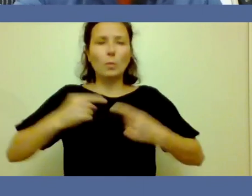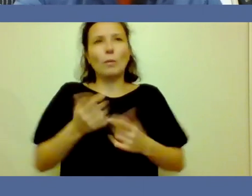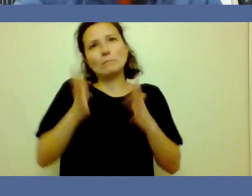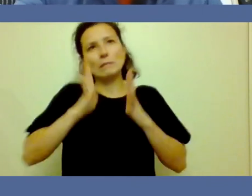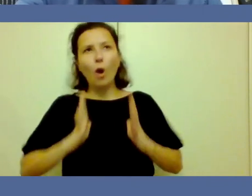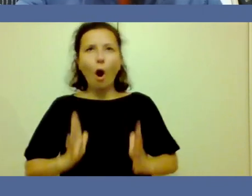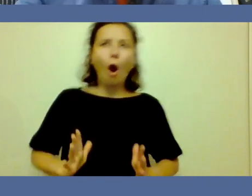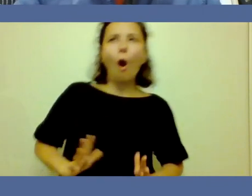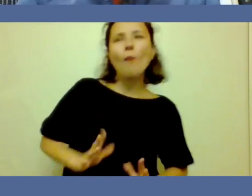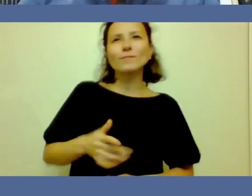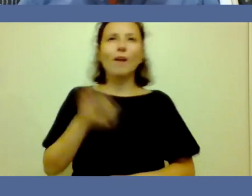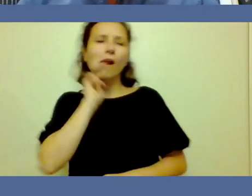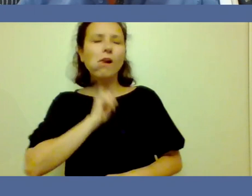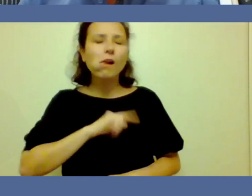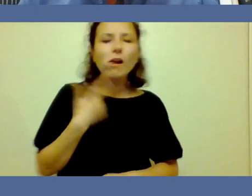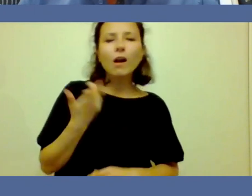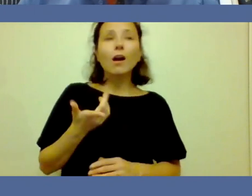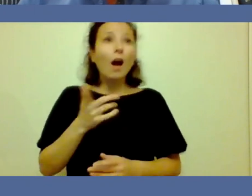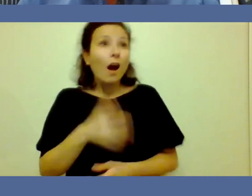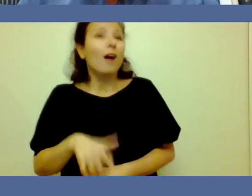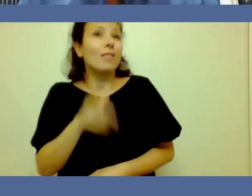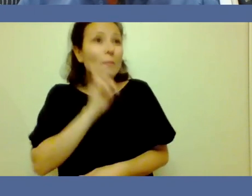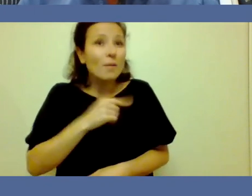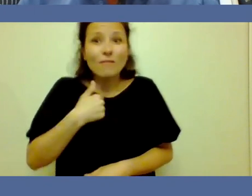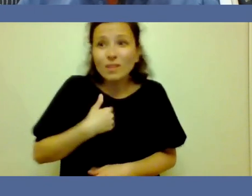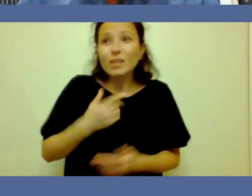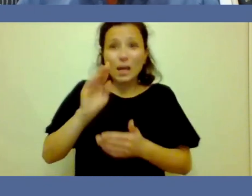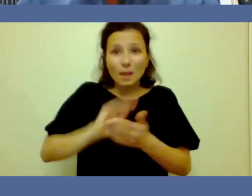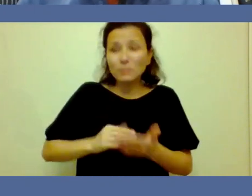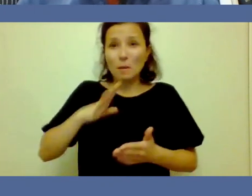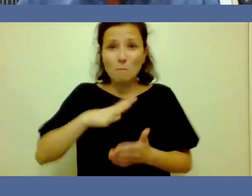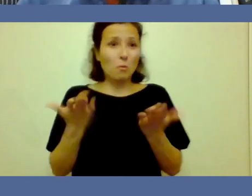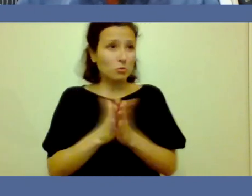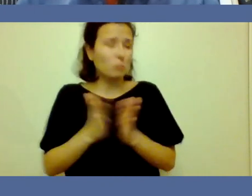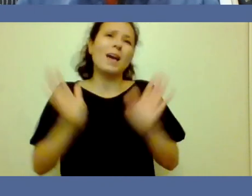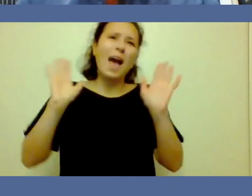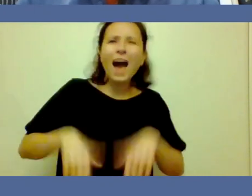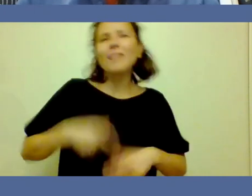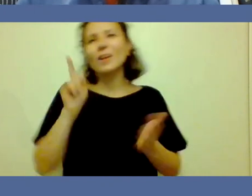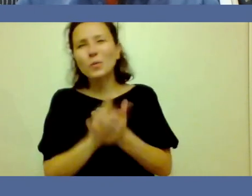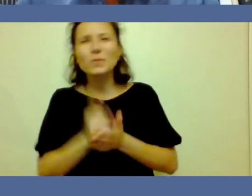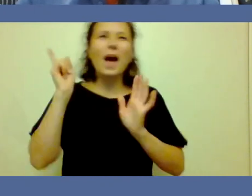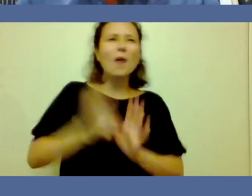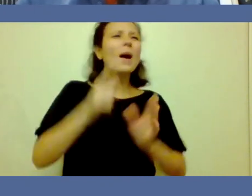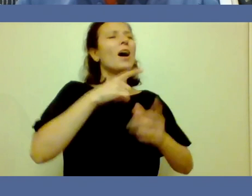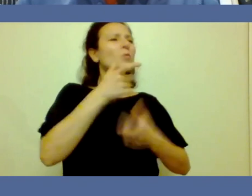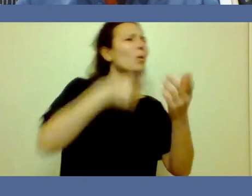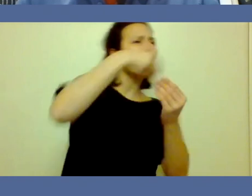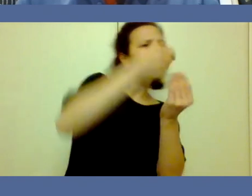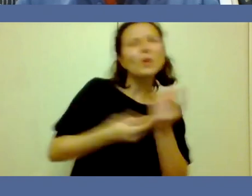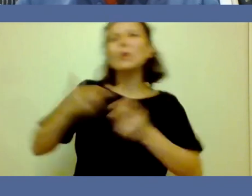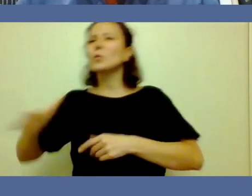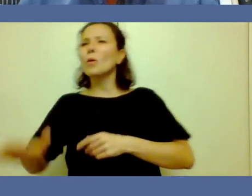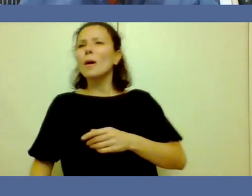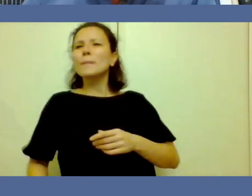udawaną kokietką, co ojejku, naprawdę napisałam tą książkę, jakoś tak mi się udało pomiędzy pierogami a wyprowadzaniem psa. Tak